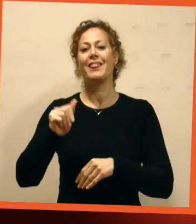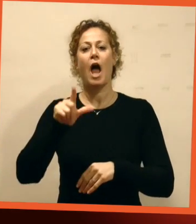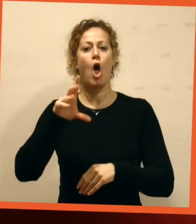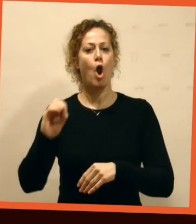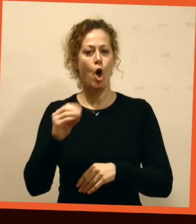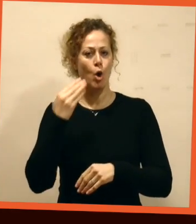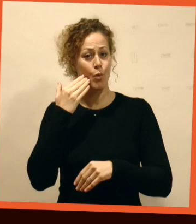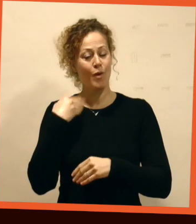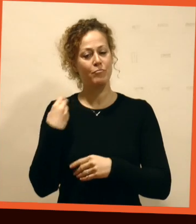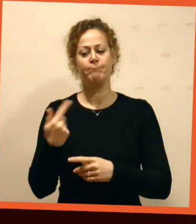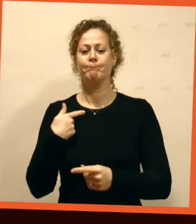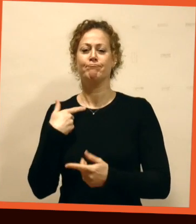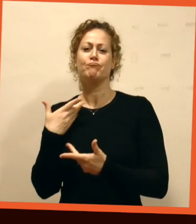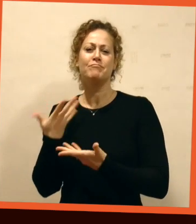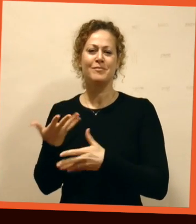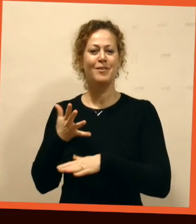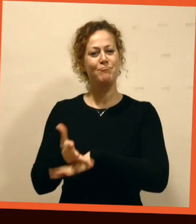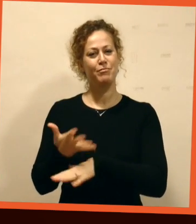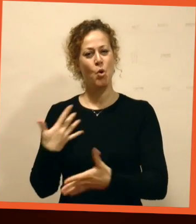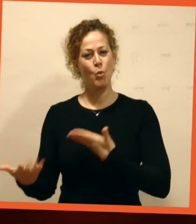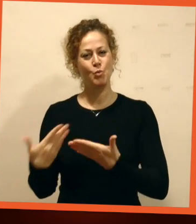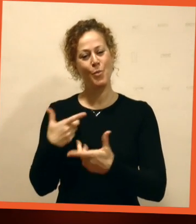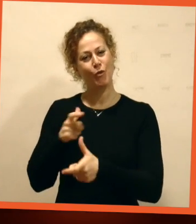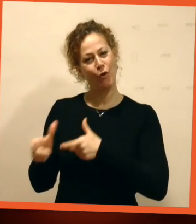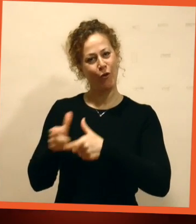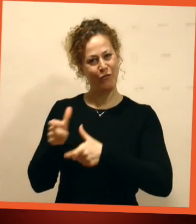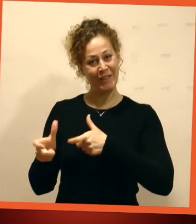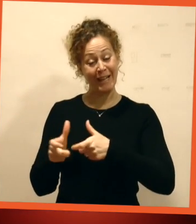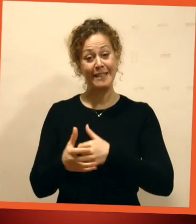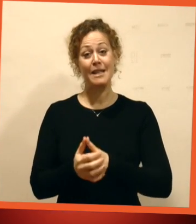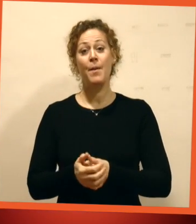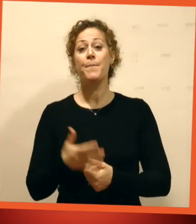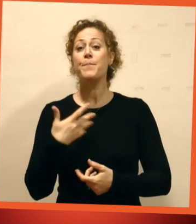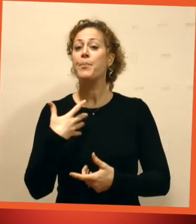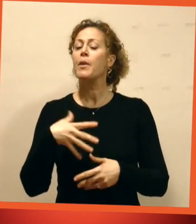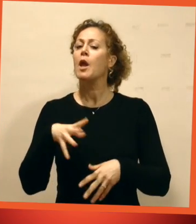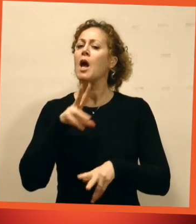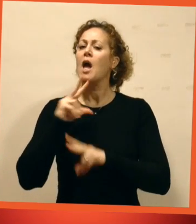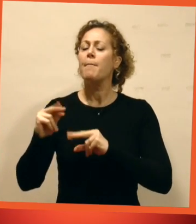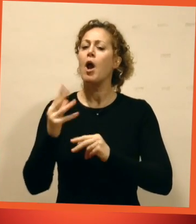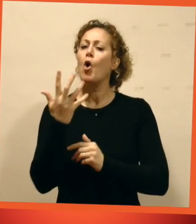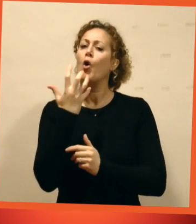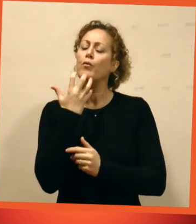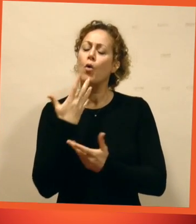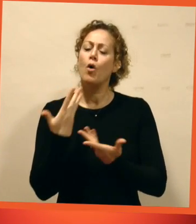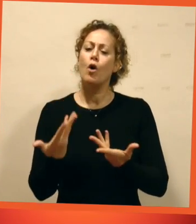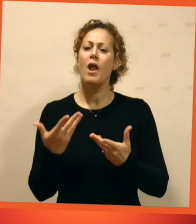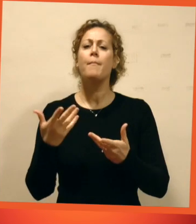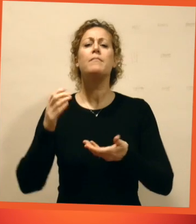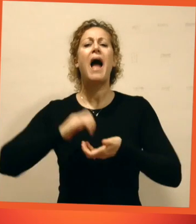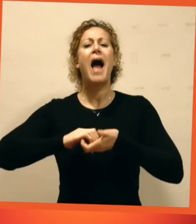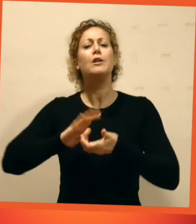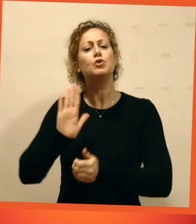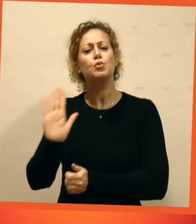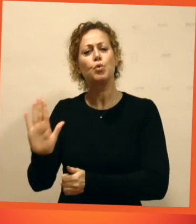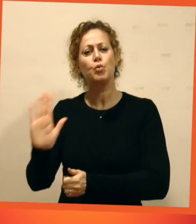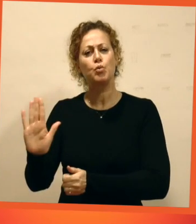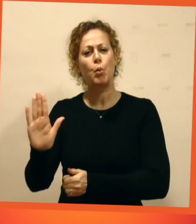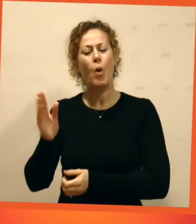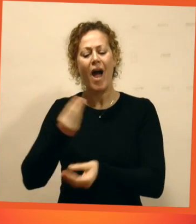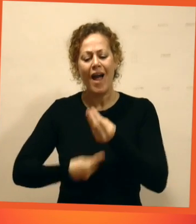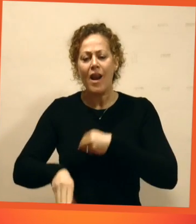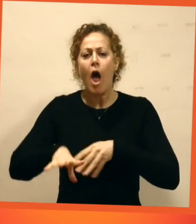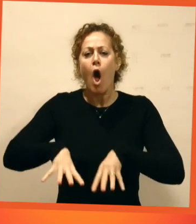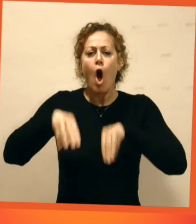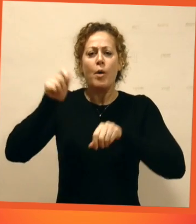subito confidenza, così... Assolutamente. E parlando un pochino dell'associazione, è nata 23 anni